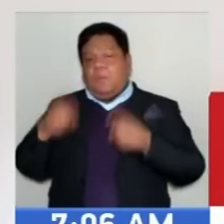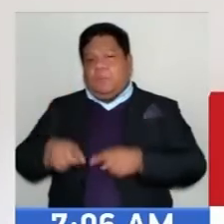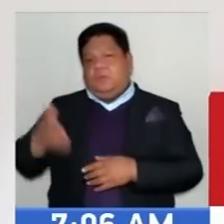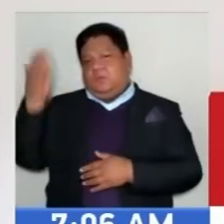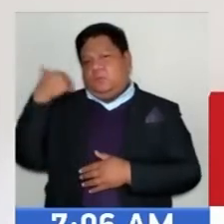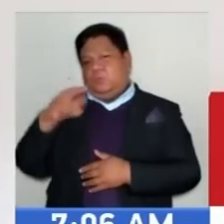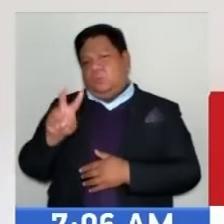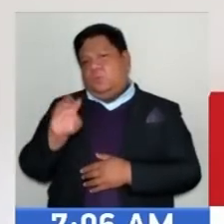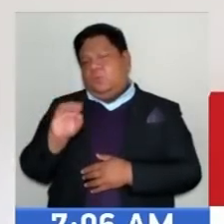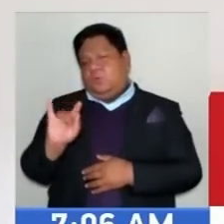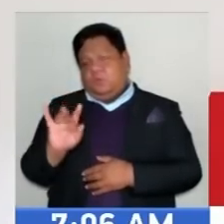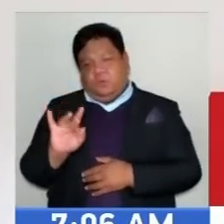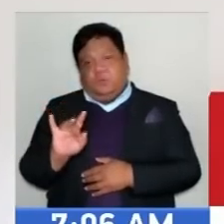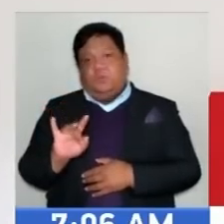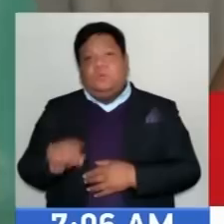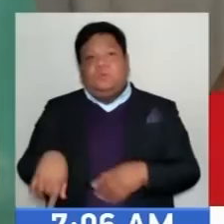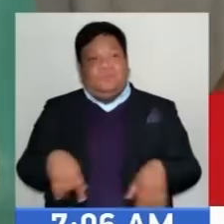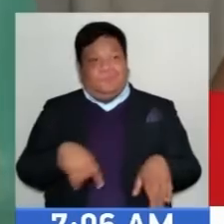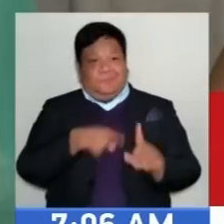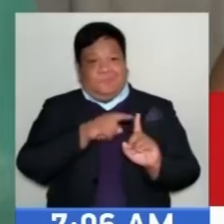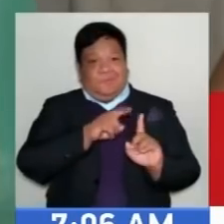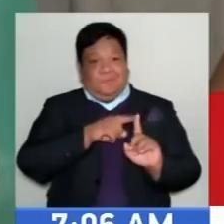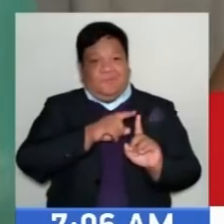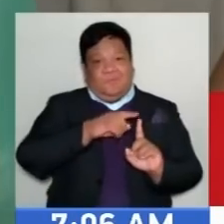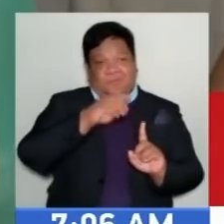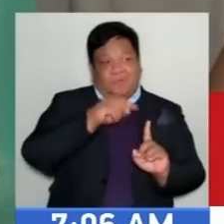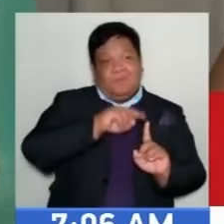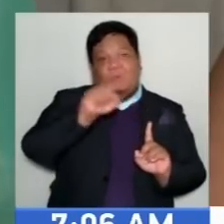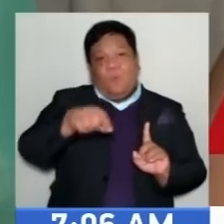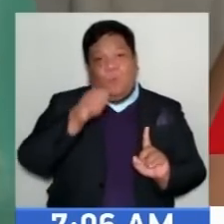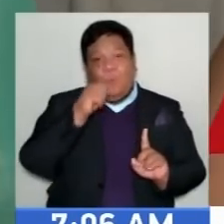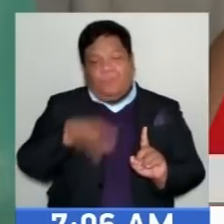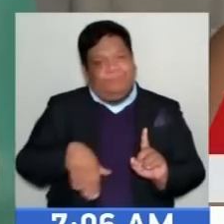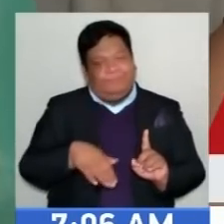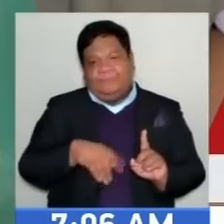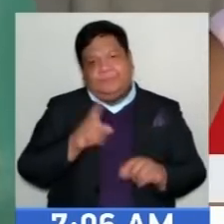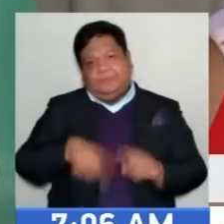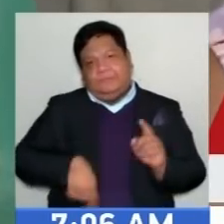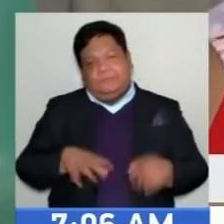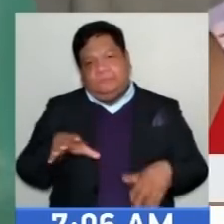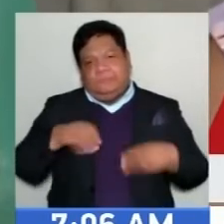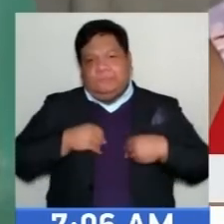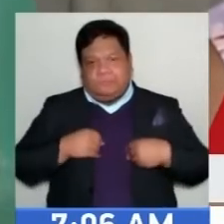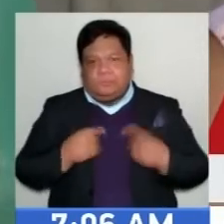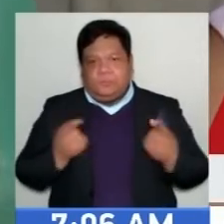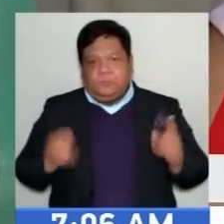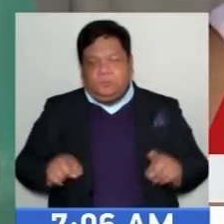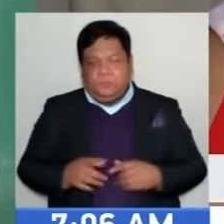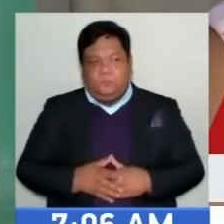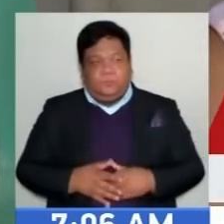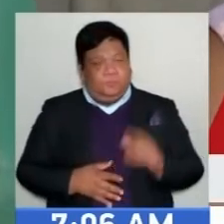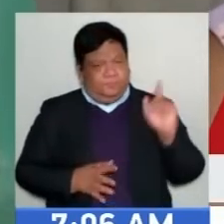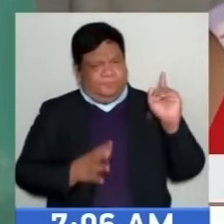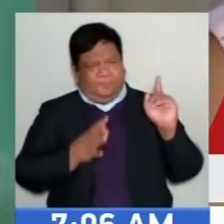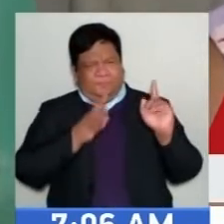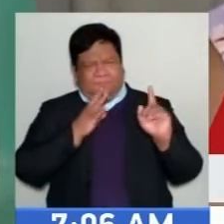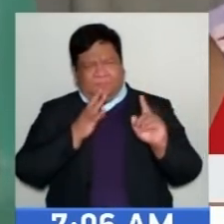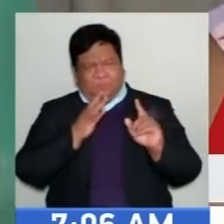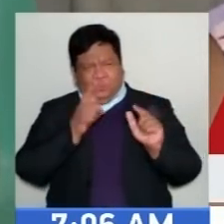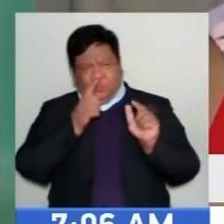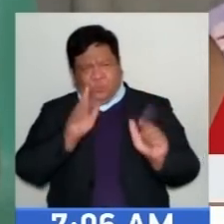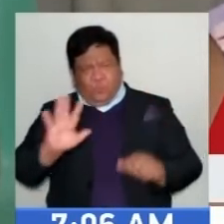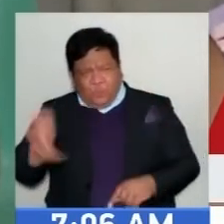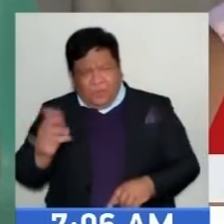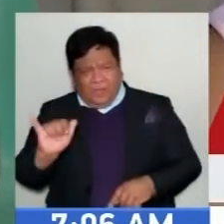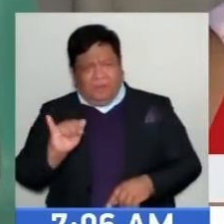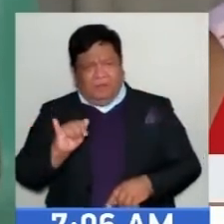kanyang asawa ang sinapit ni Sandahan. Parang hayop siyang ginawang ano na binaril niya ka nang